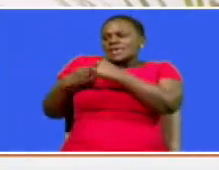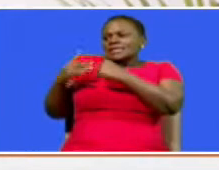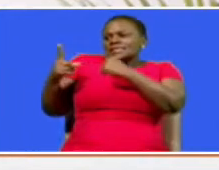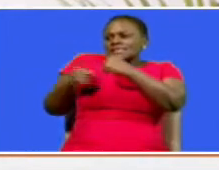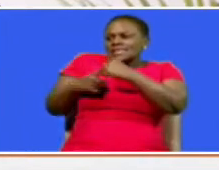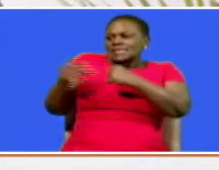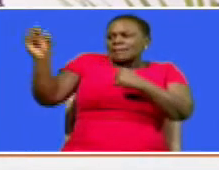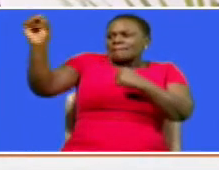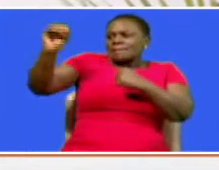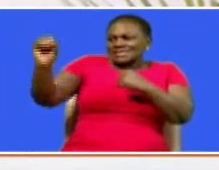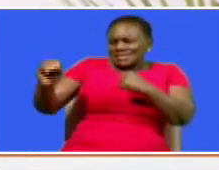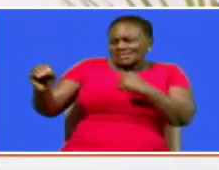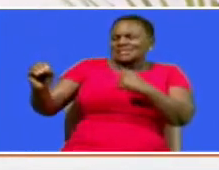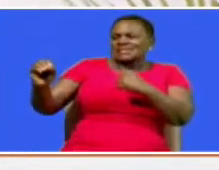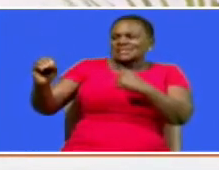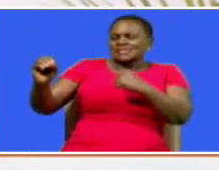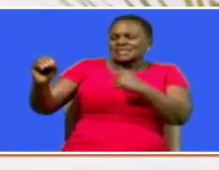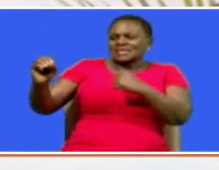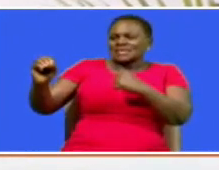86%,